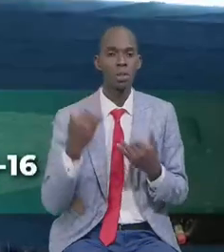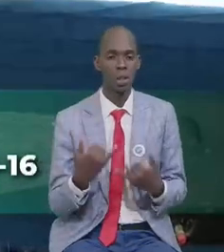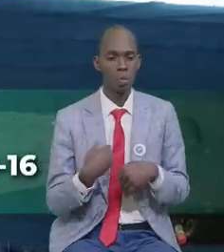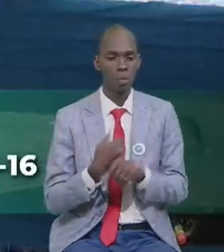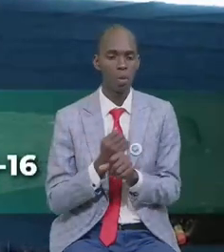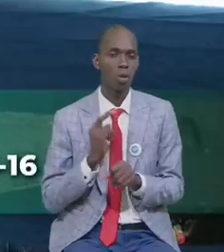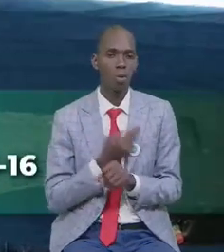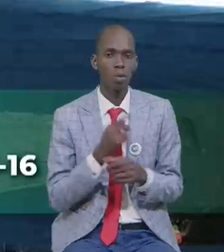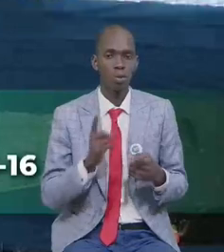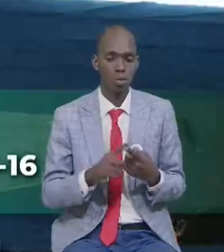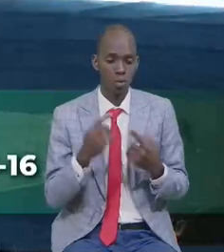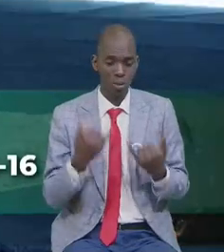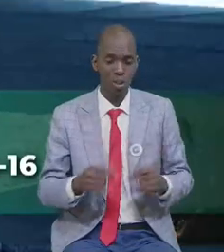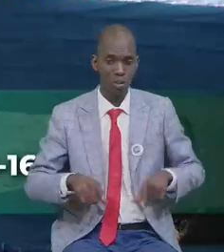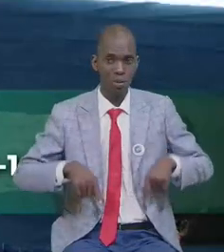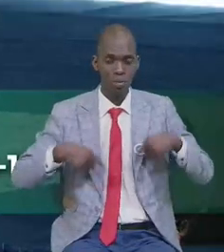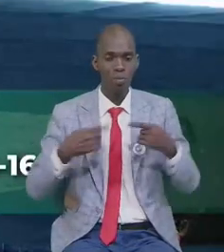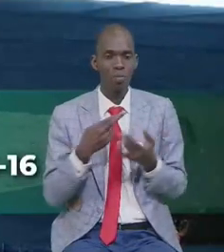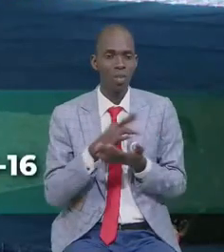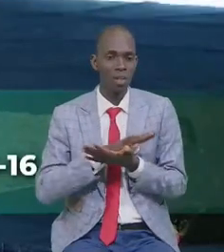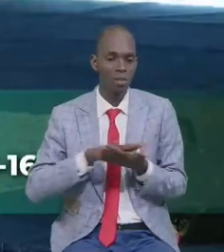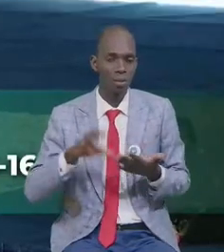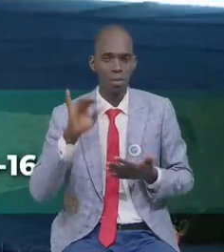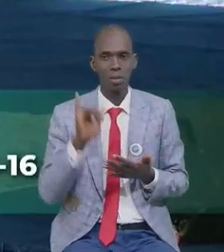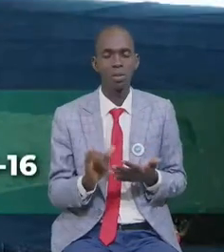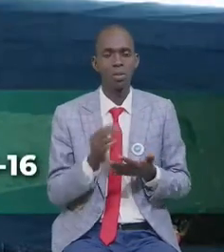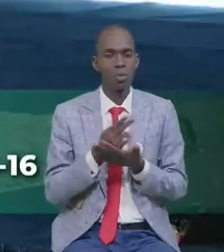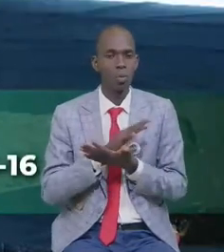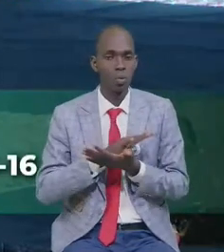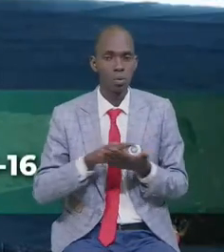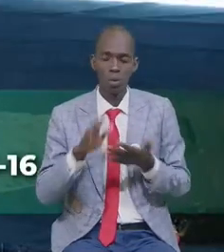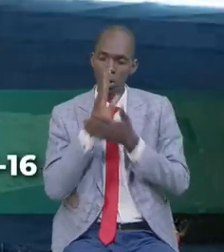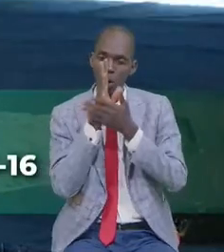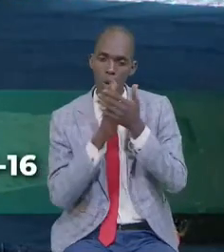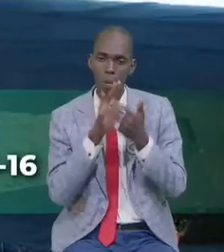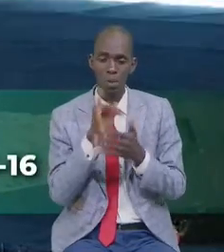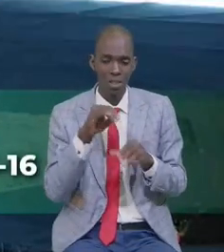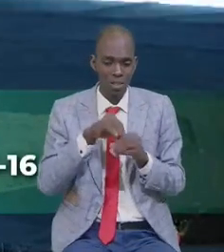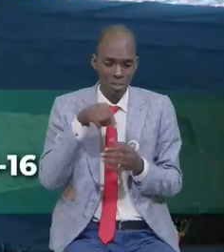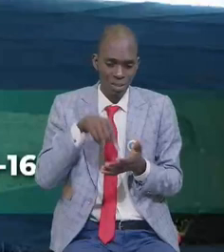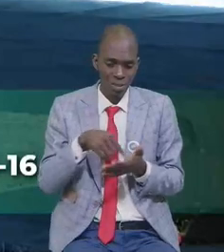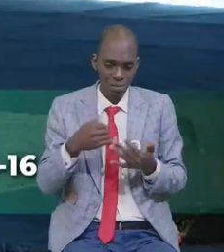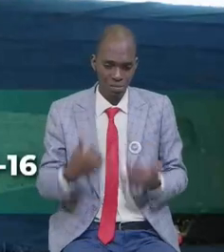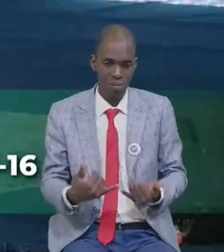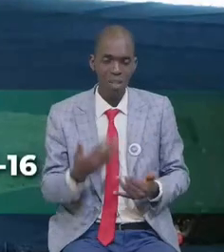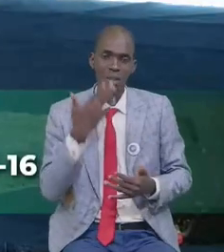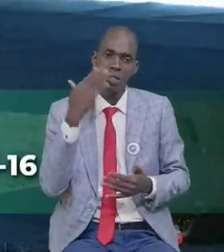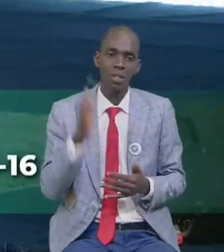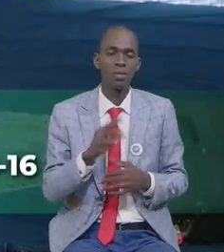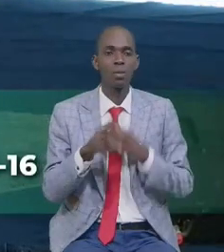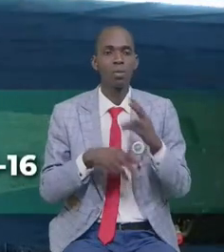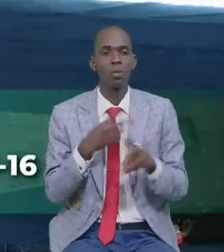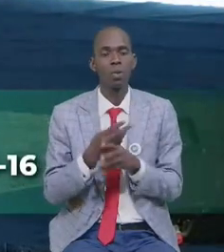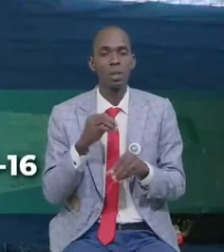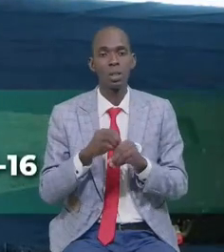vivre dans la justice, dans la sobriété, dans la justice, dans le siècle présent. Verset 13. Verset